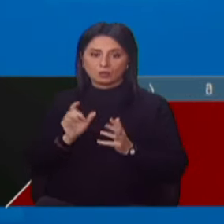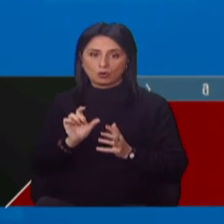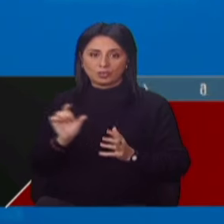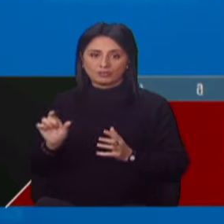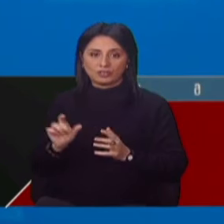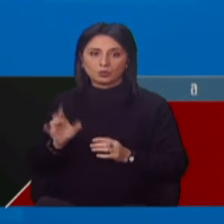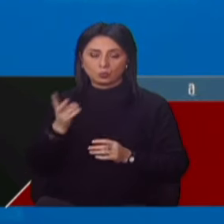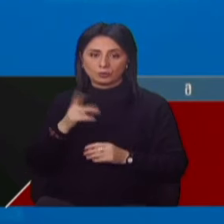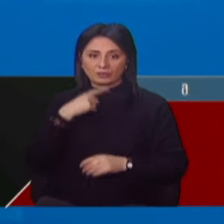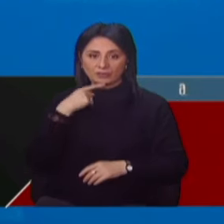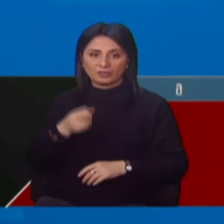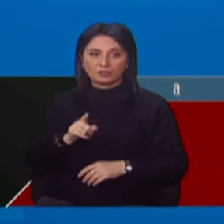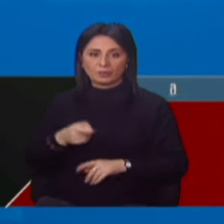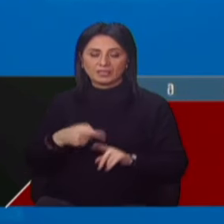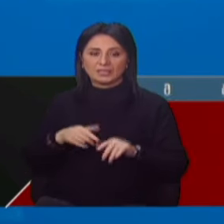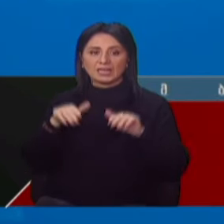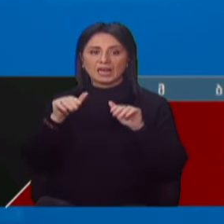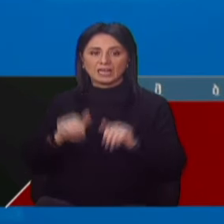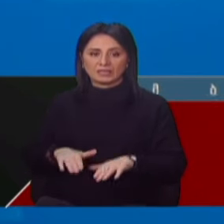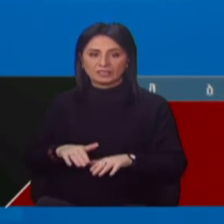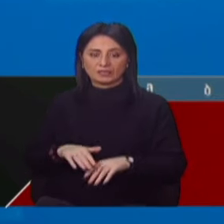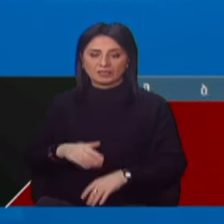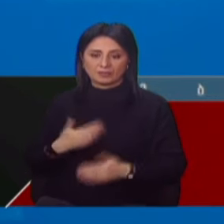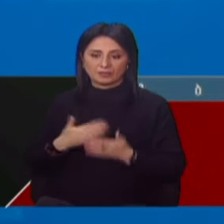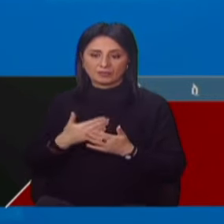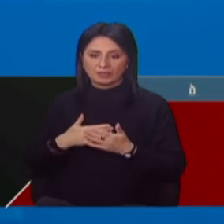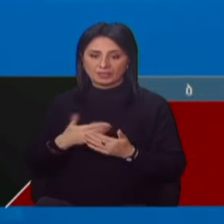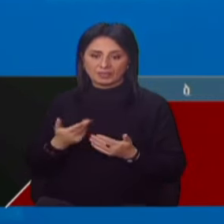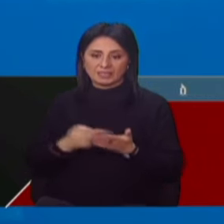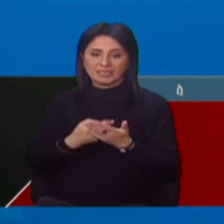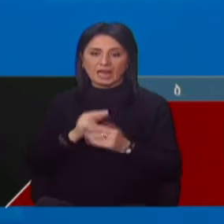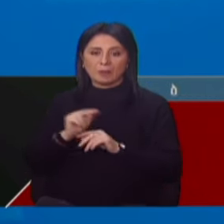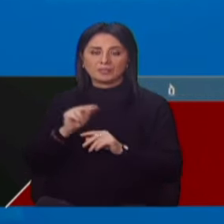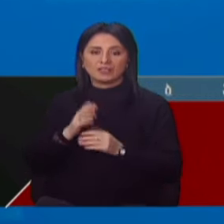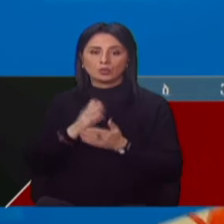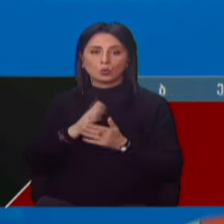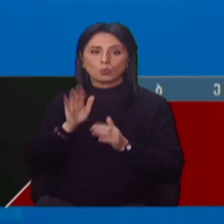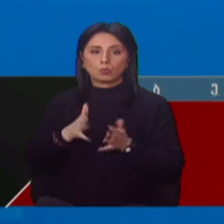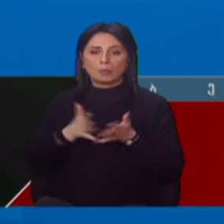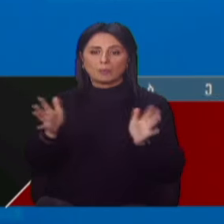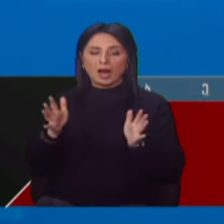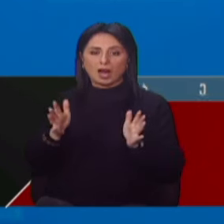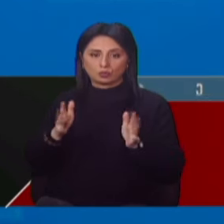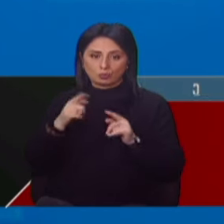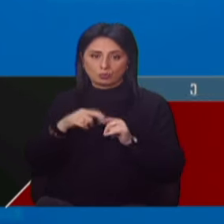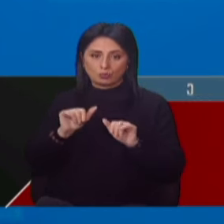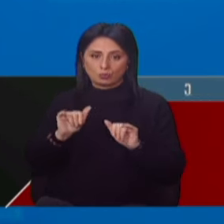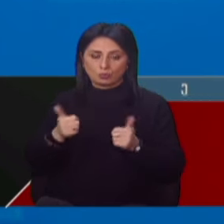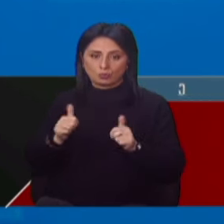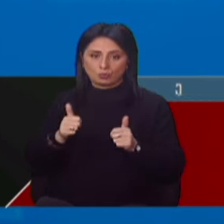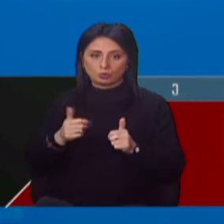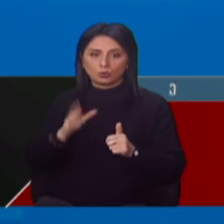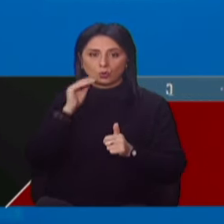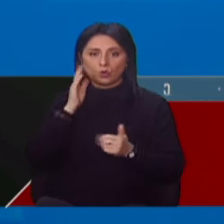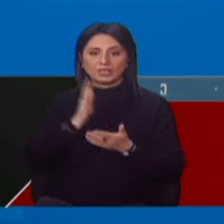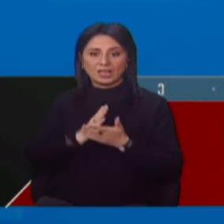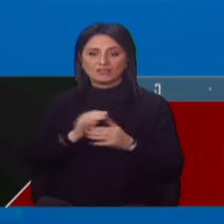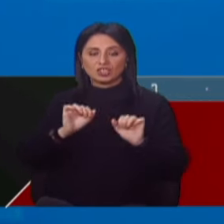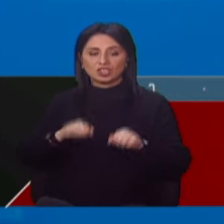უნდა აღინიშნოს, რომ ეს გადაწყვეტილება, ასე ვთქვათ, სახელმძღვანელო არის უფრო ფართო კონტექსტში, ზოგადად როდის აქვს